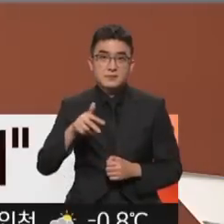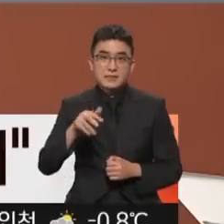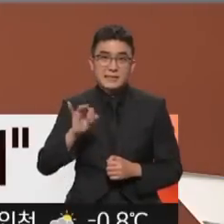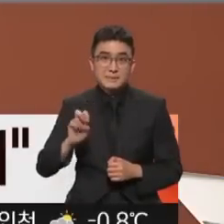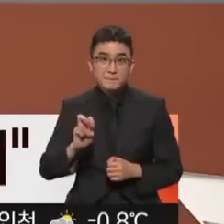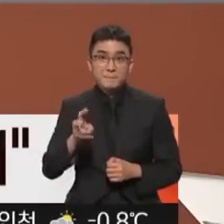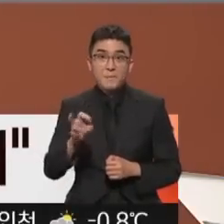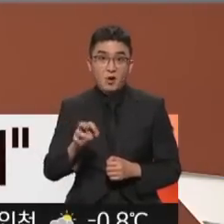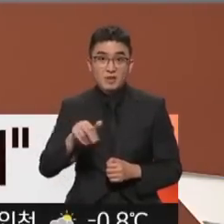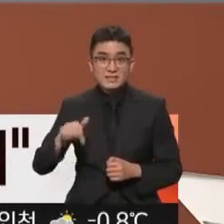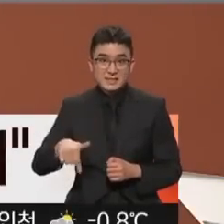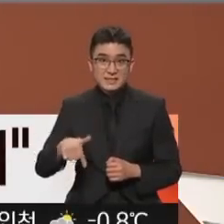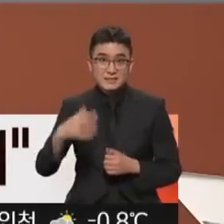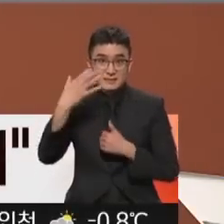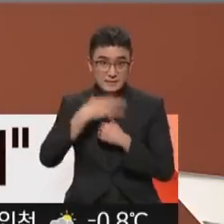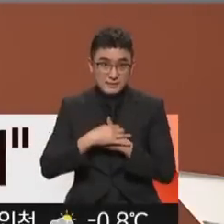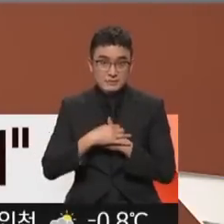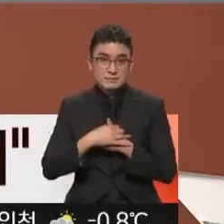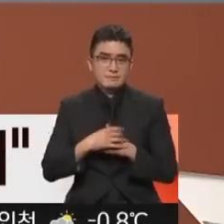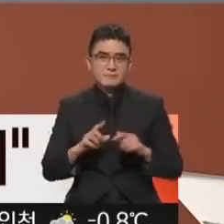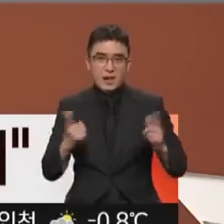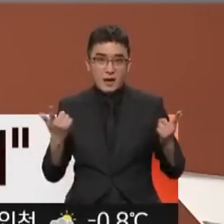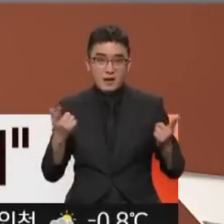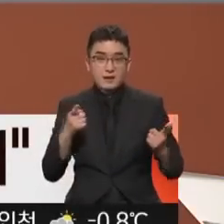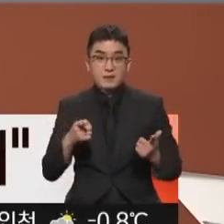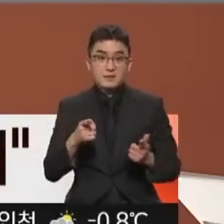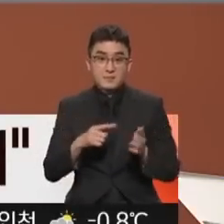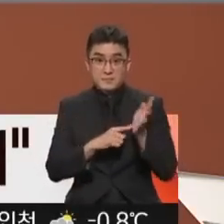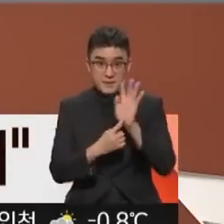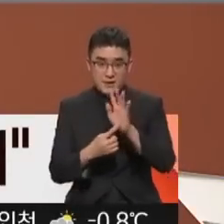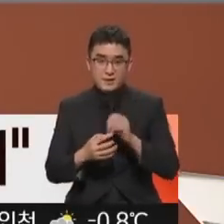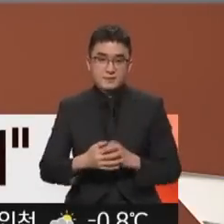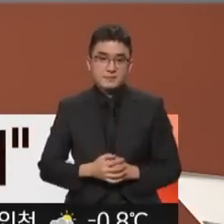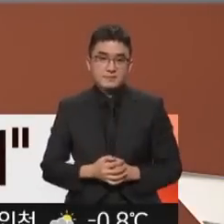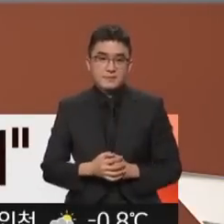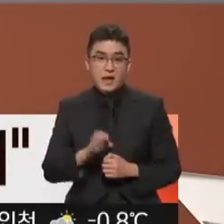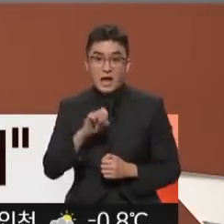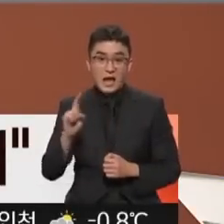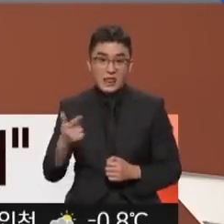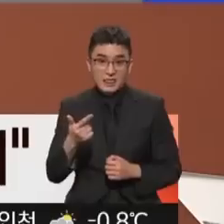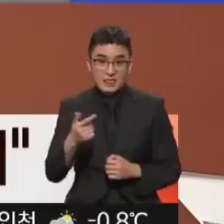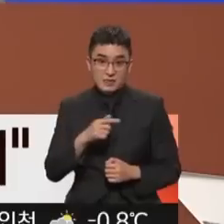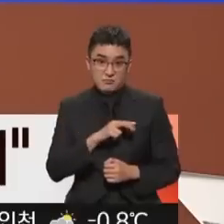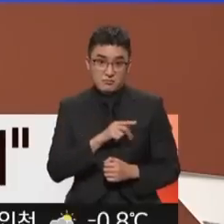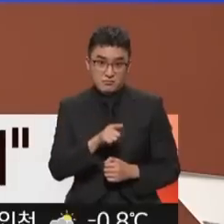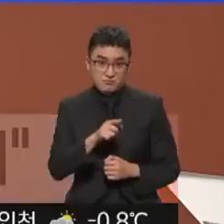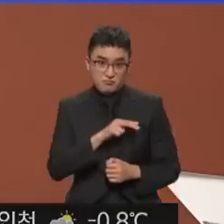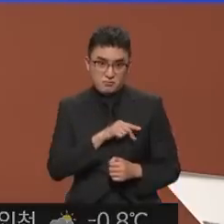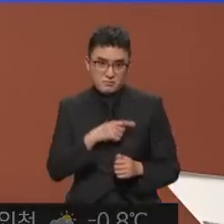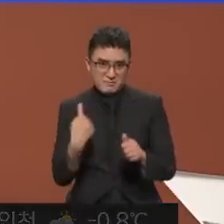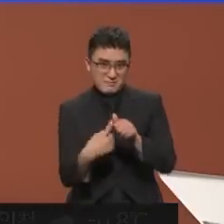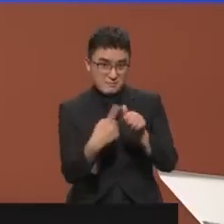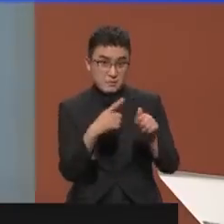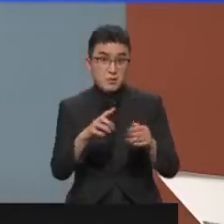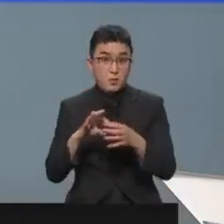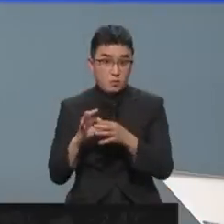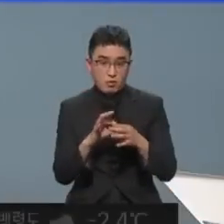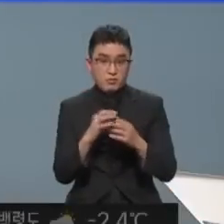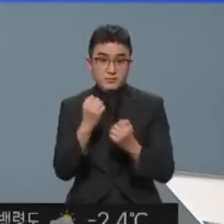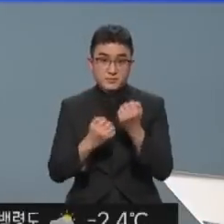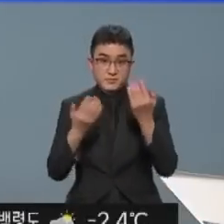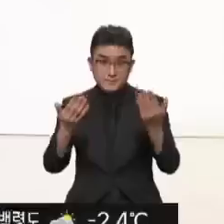선언했습니다. 또 다른 친윤계 의원들은 일제히 안철수 의원을 공격하고 나섰는데요. 관련 내용을 유정아 상황실장이